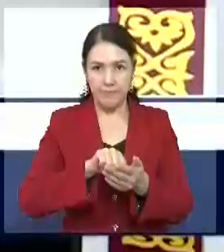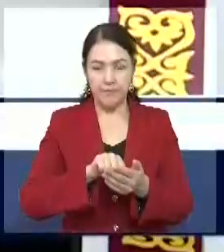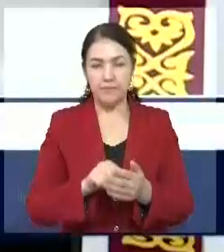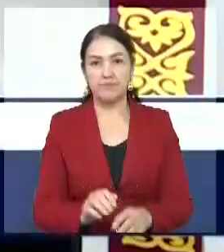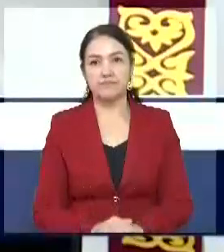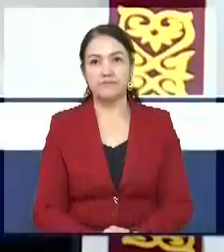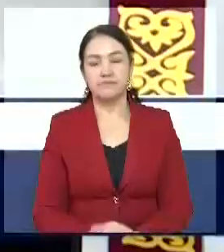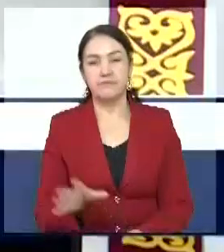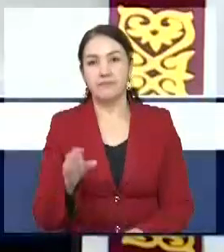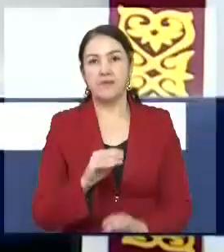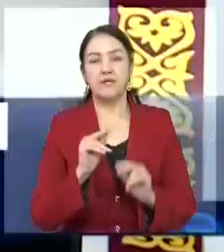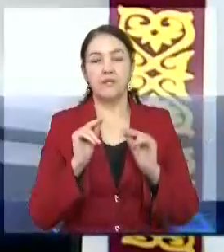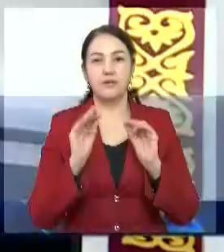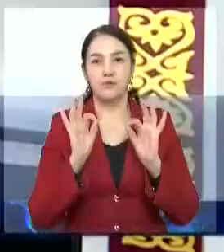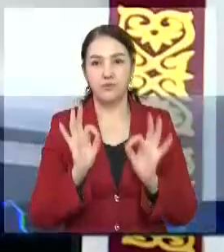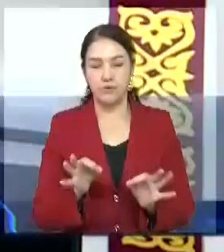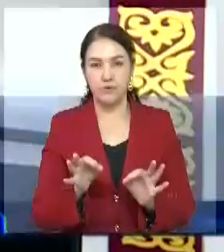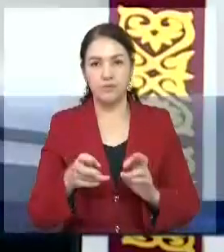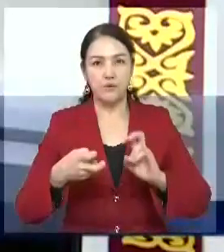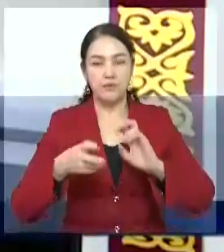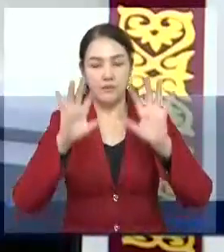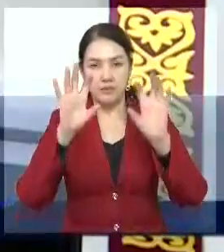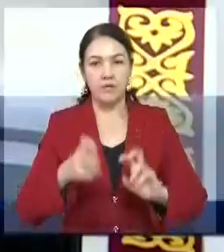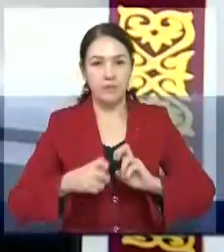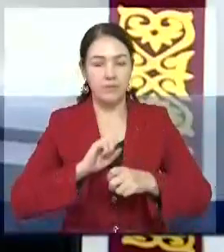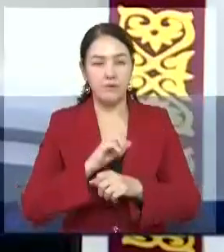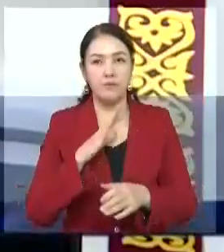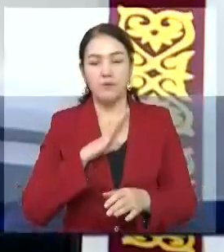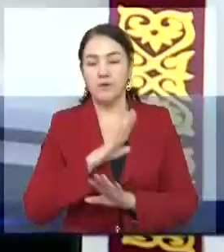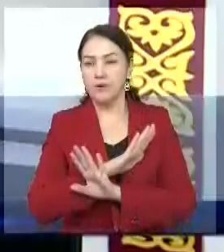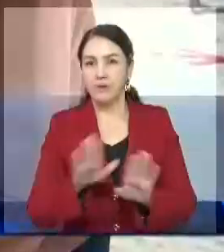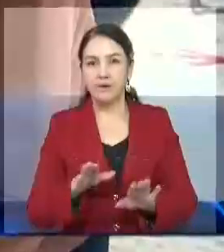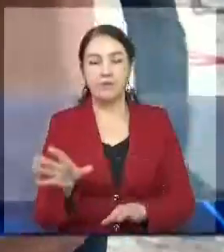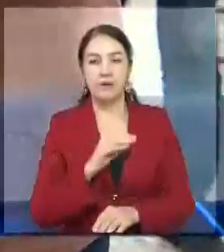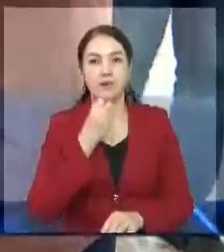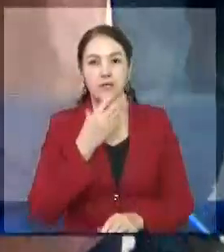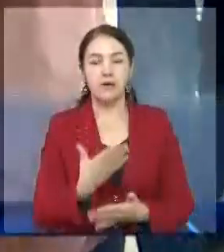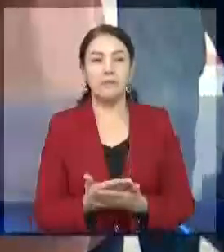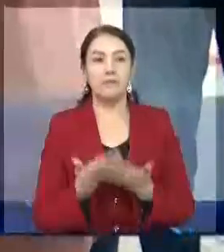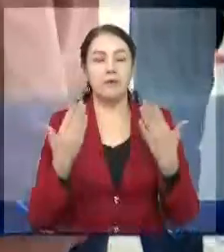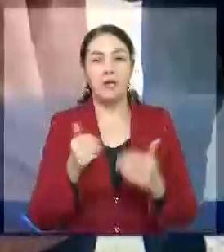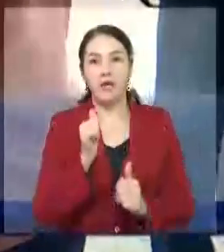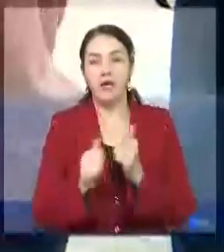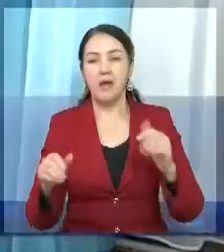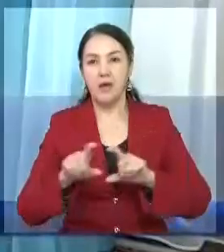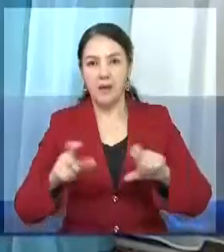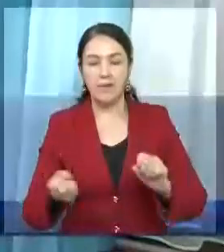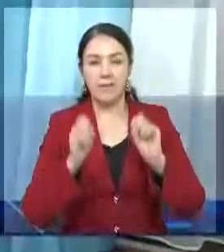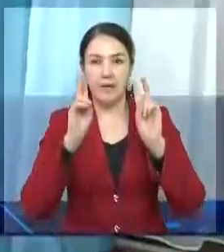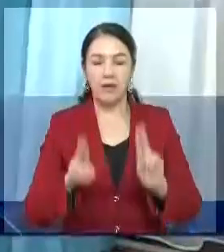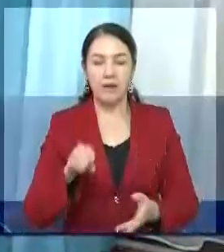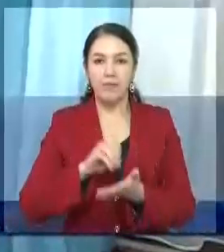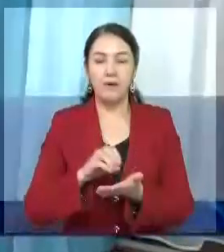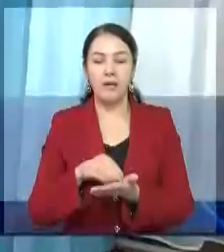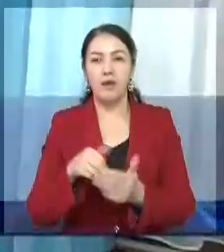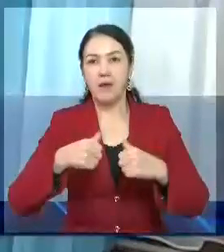Дауды мәселе ешқандай заңбұзушылықтар болып жатқан жоқ. Барлығы жақсы өтуде. Негізінен әрбір учаскеге арнайы бекітілген